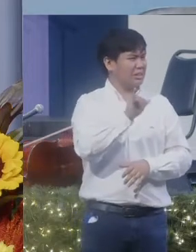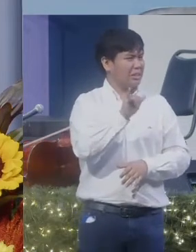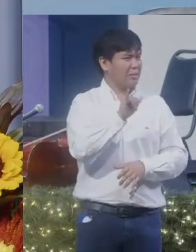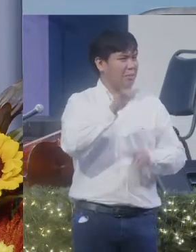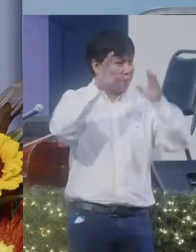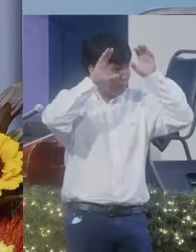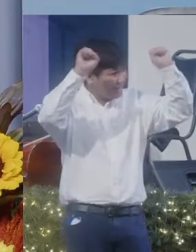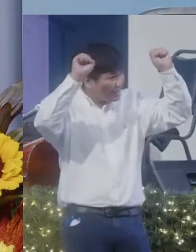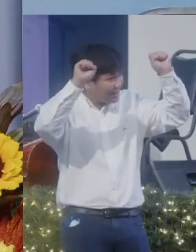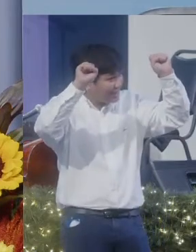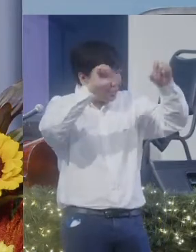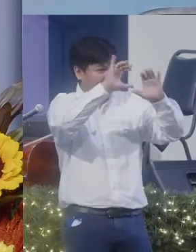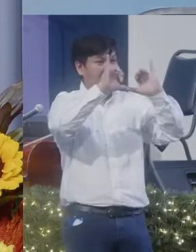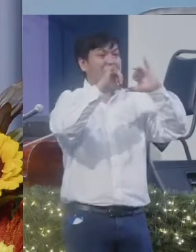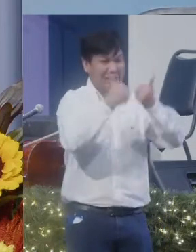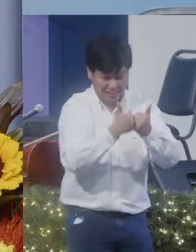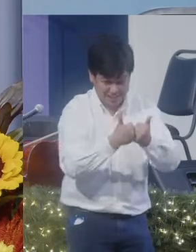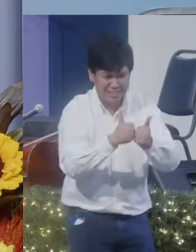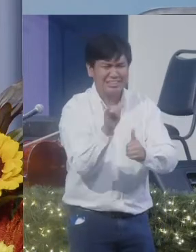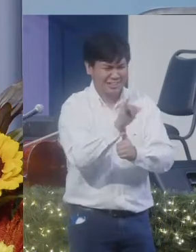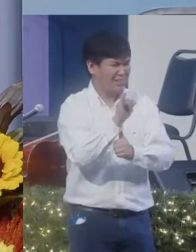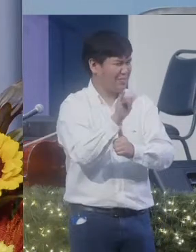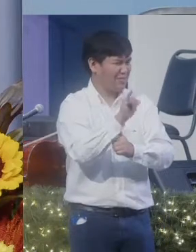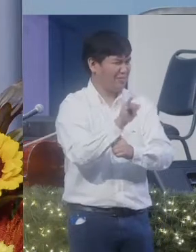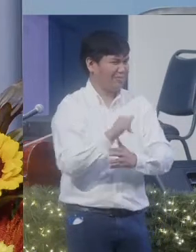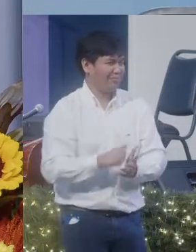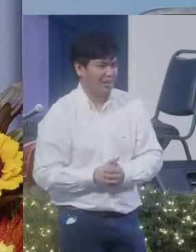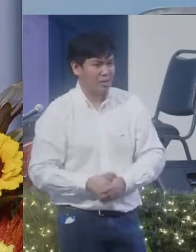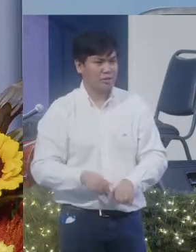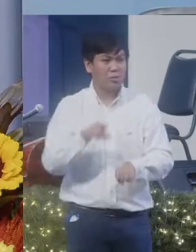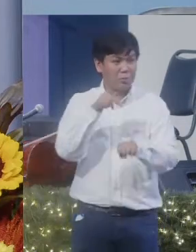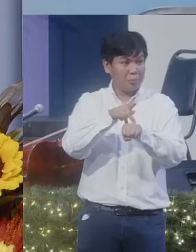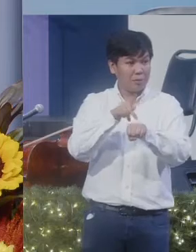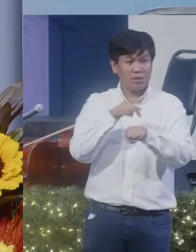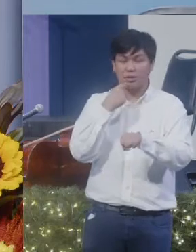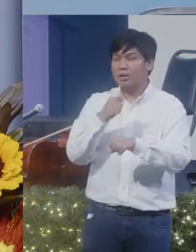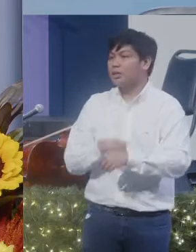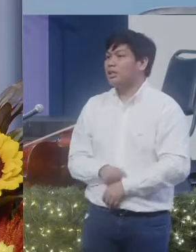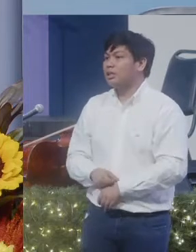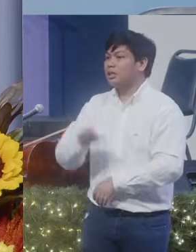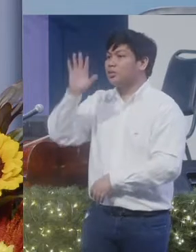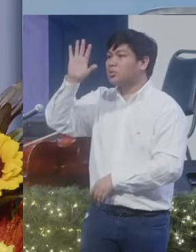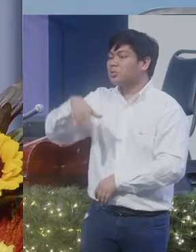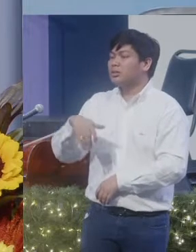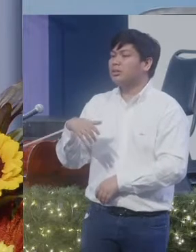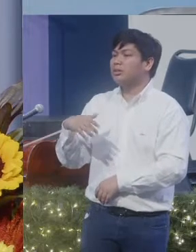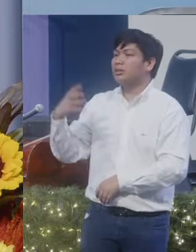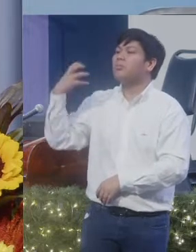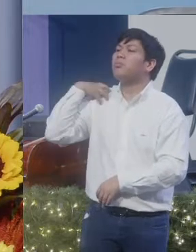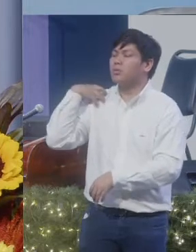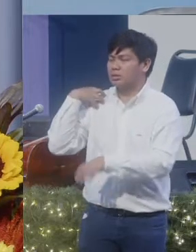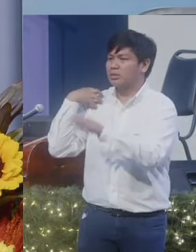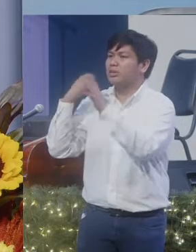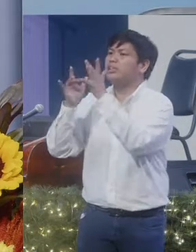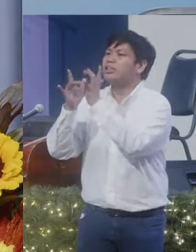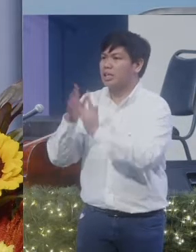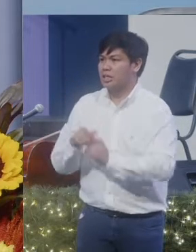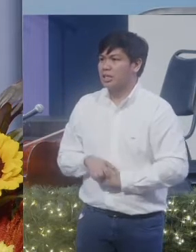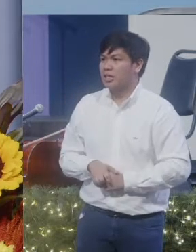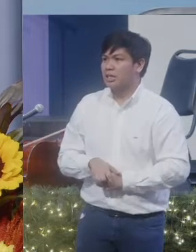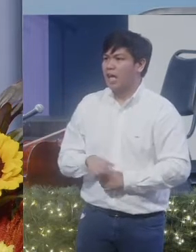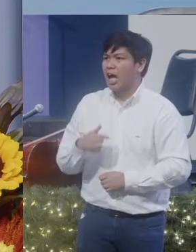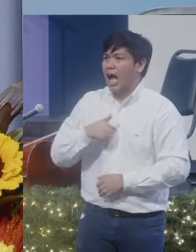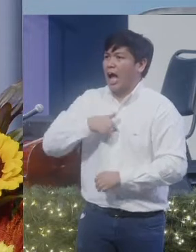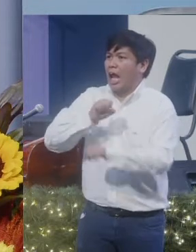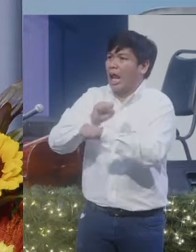is in command. One who commands. Yun ang definition ng salita na yun. Master. We toiled all